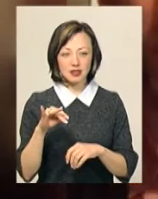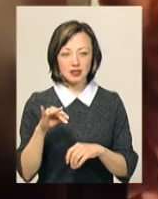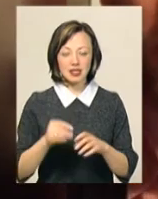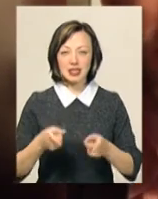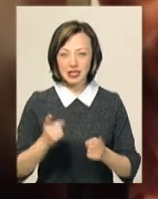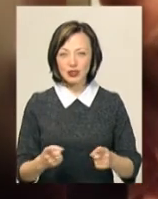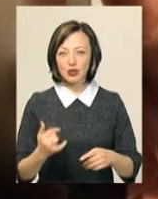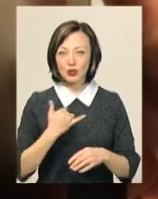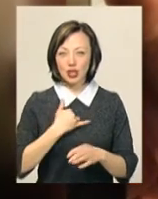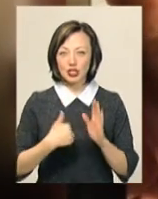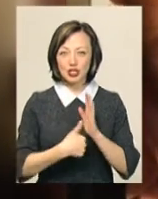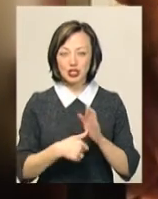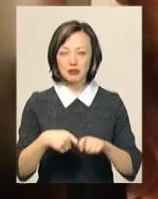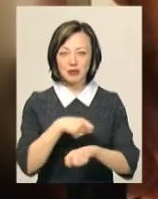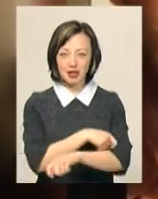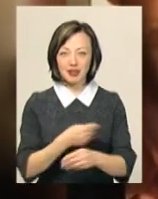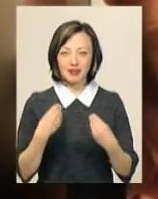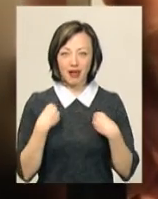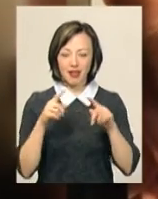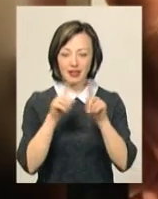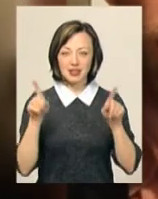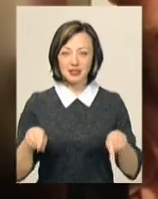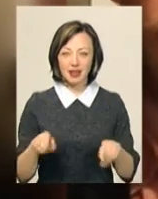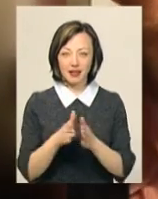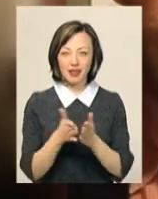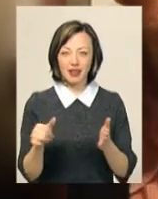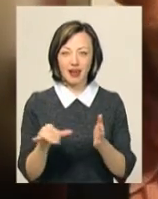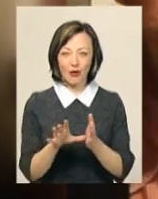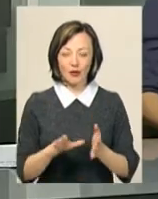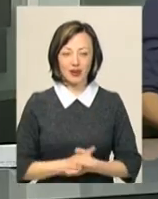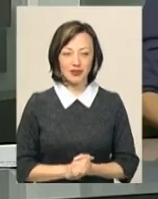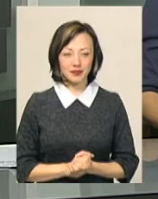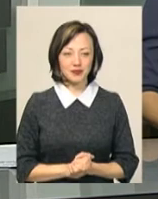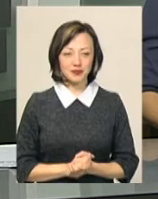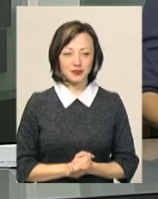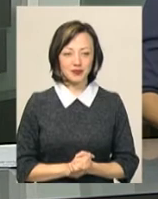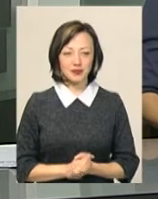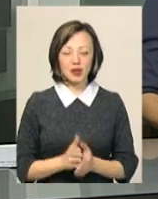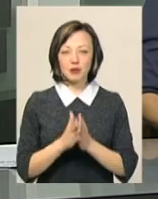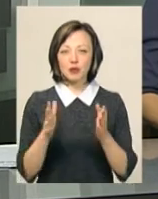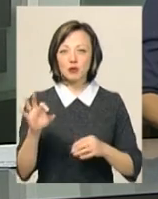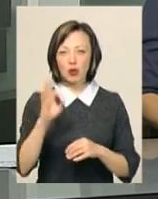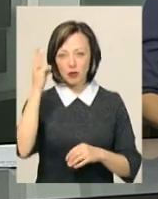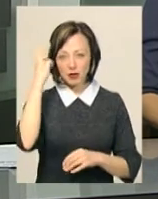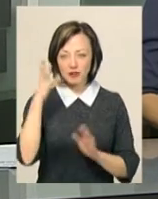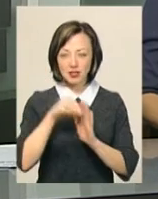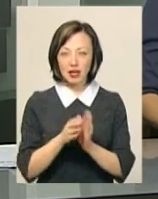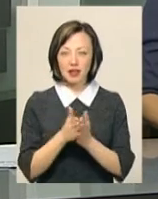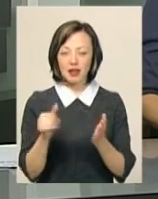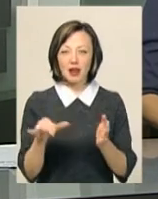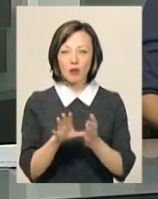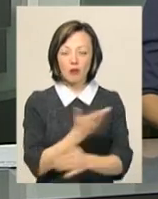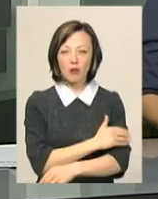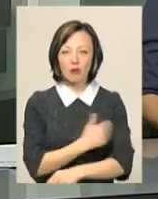чи дійсно у нас 6 квадратних метрів, і дали нам сертифікат від книги рекордів. Більше про хмельничан, які увійшли до книги